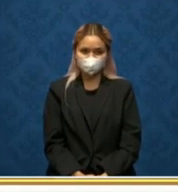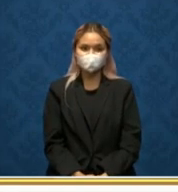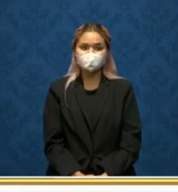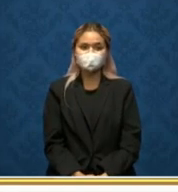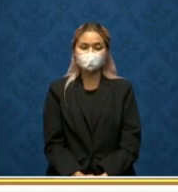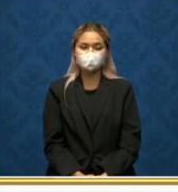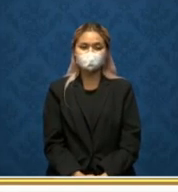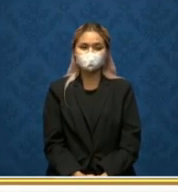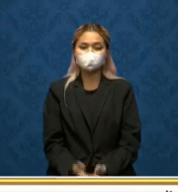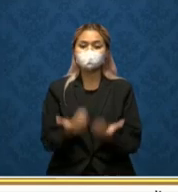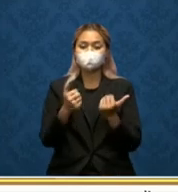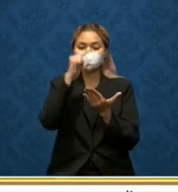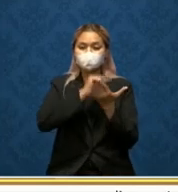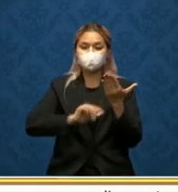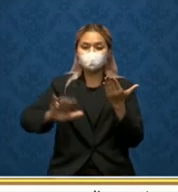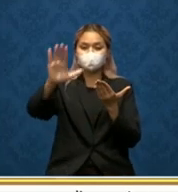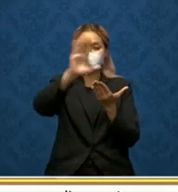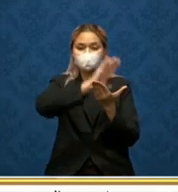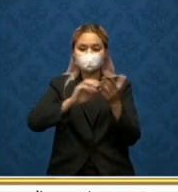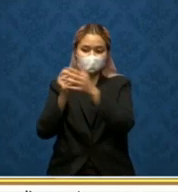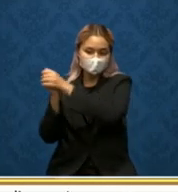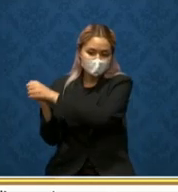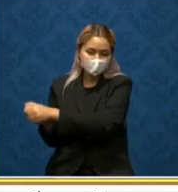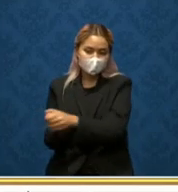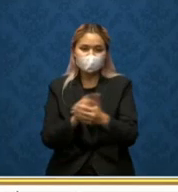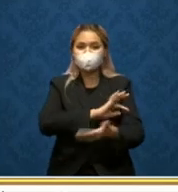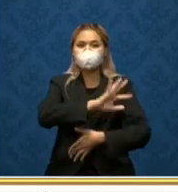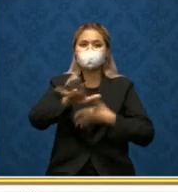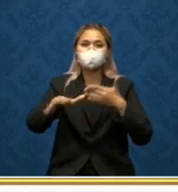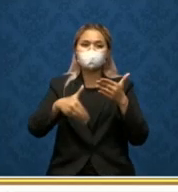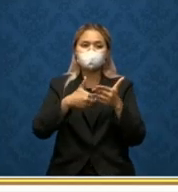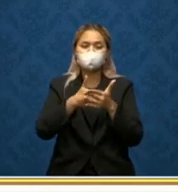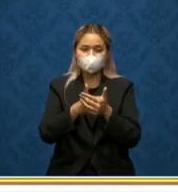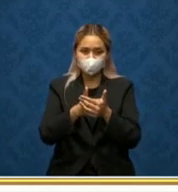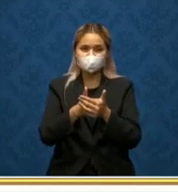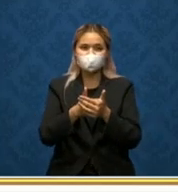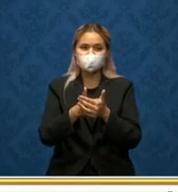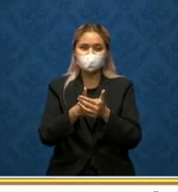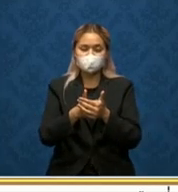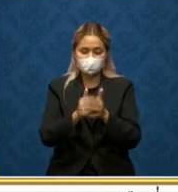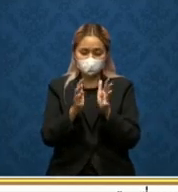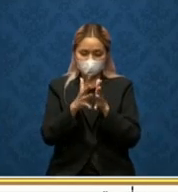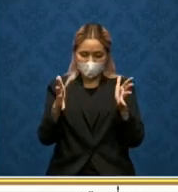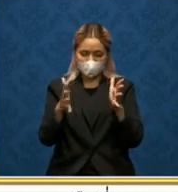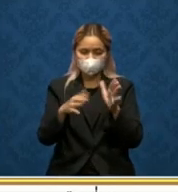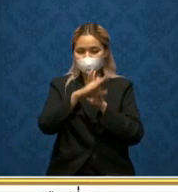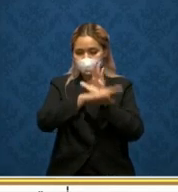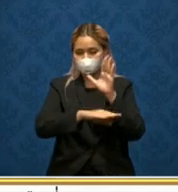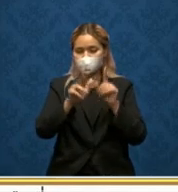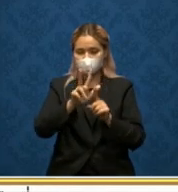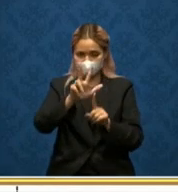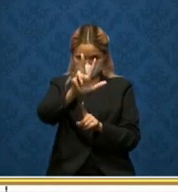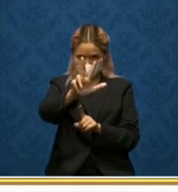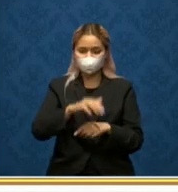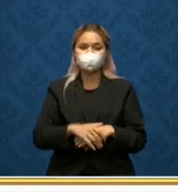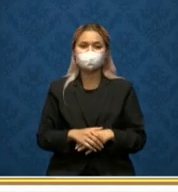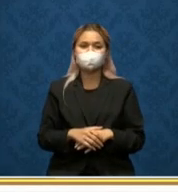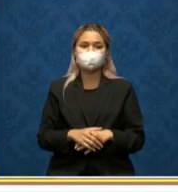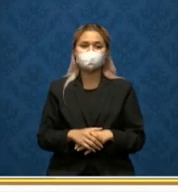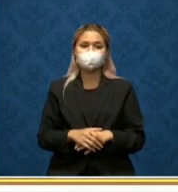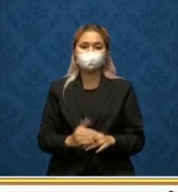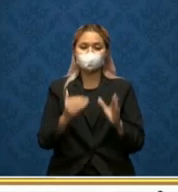อันดับ 20ของโลกนะครับเรื่องดีๆแบบเยจำกันบ้างนะครับไม่ใช่จะจำแต่เรื่องไม่ดีททุกกิจการที่ผมพูดไป